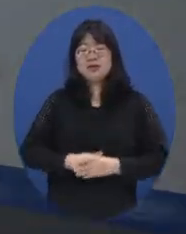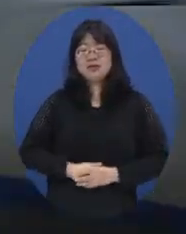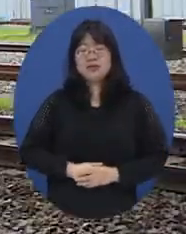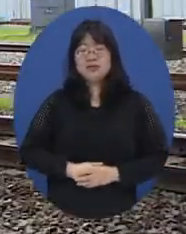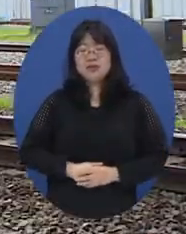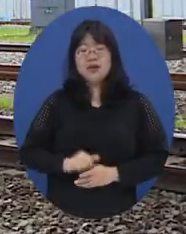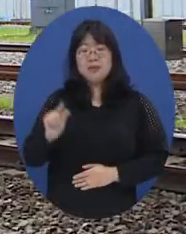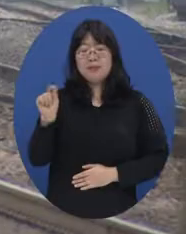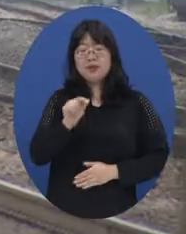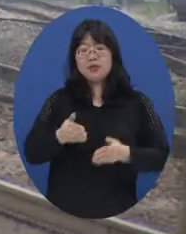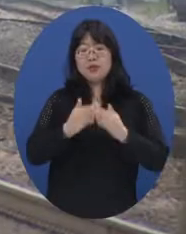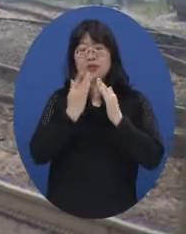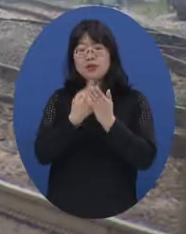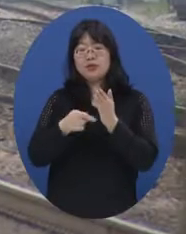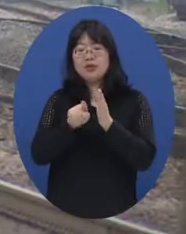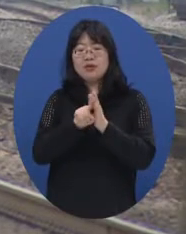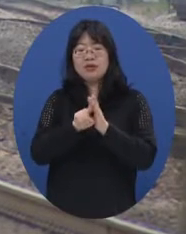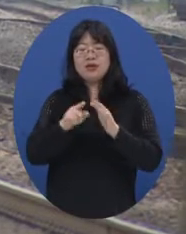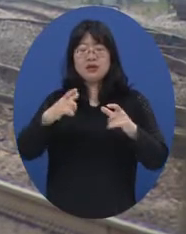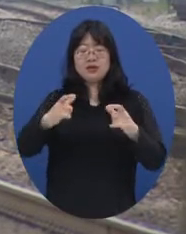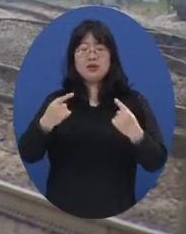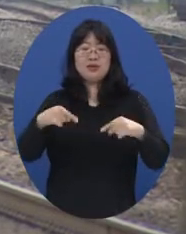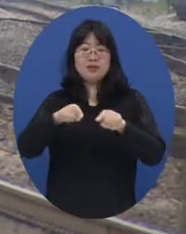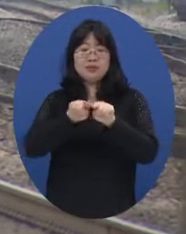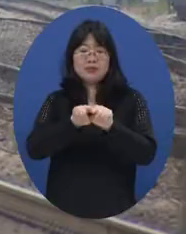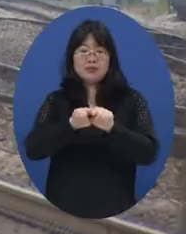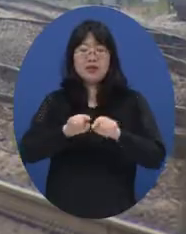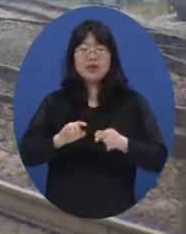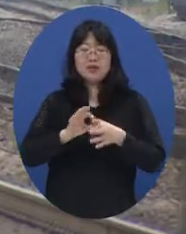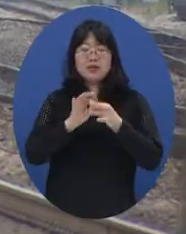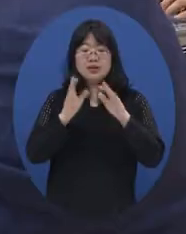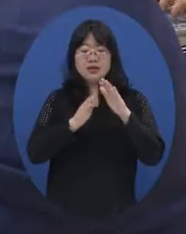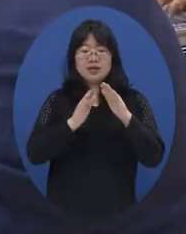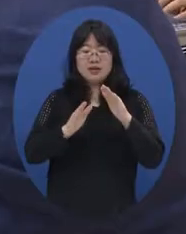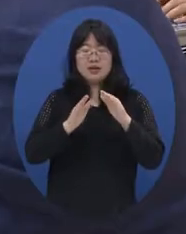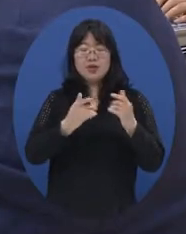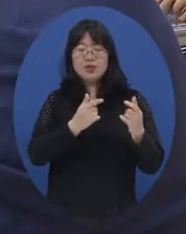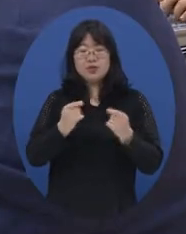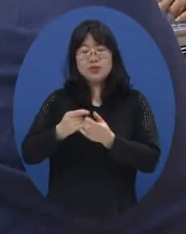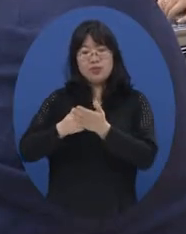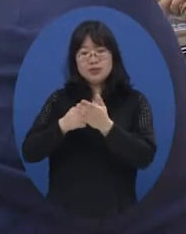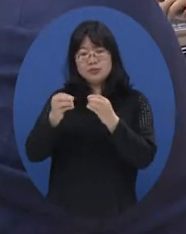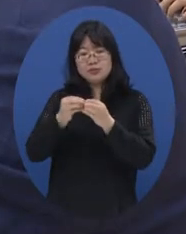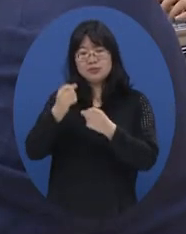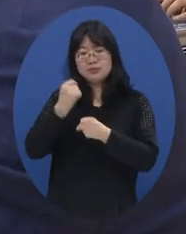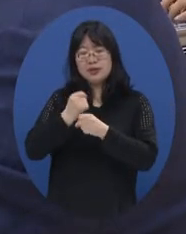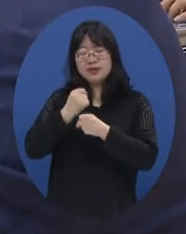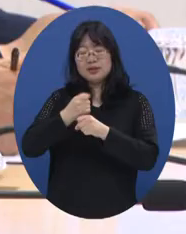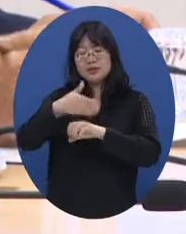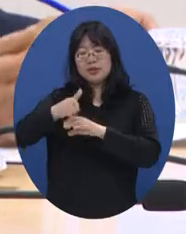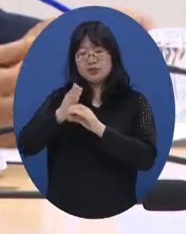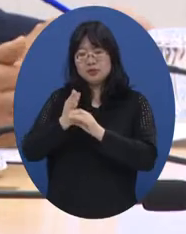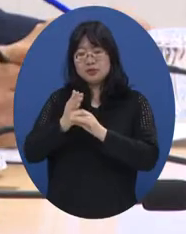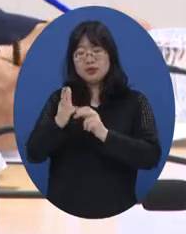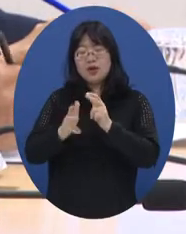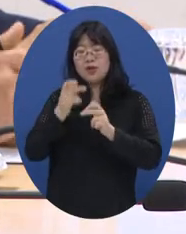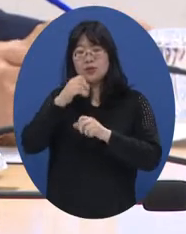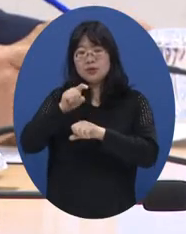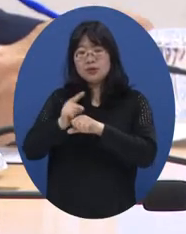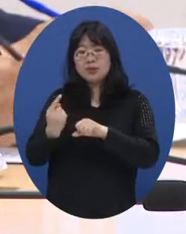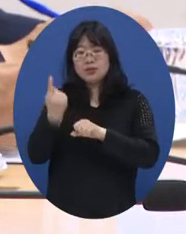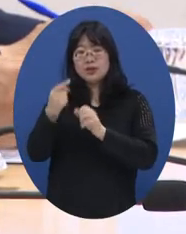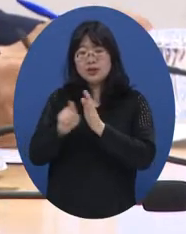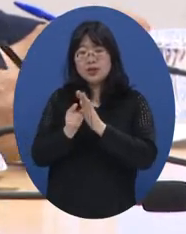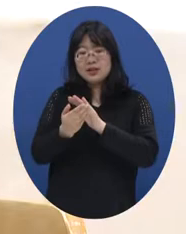경기도는 평택 구발선의 빠른 건설을 위해 해당 시와 함께 관계 기관에 공동 건의문을 제출할 예정. 또 사업의 효율성을